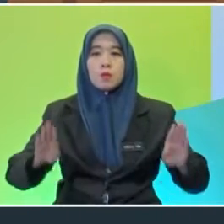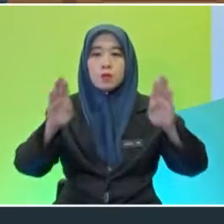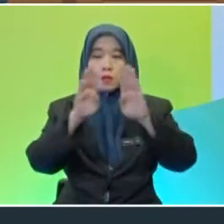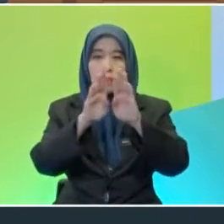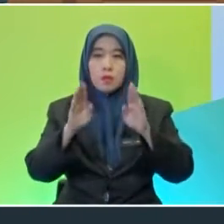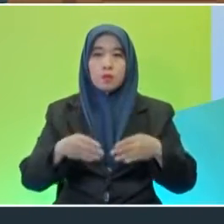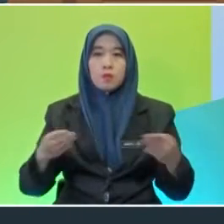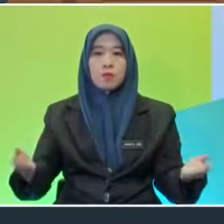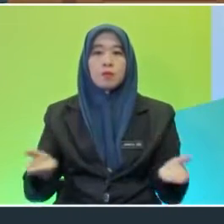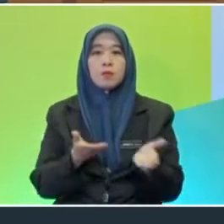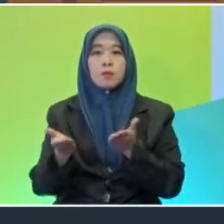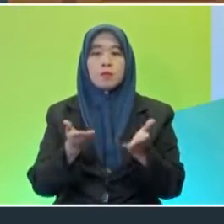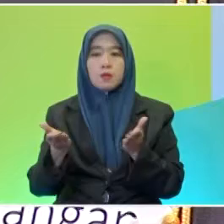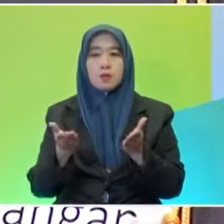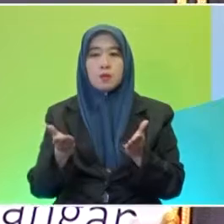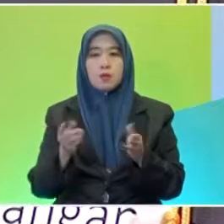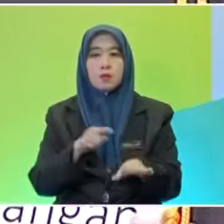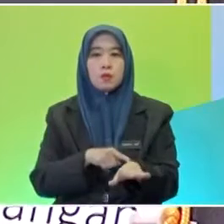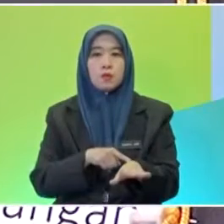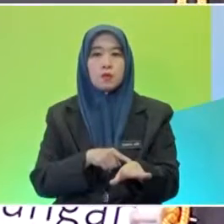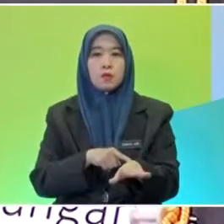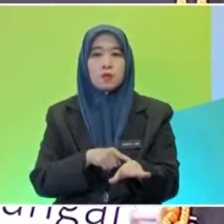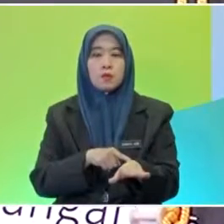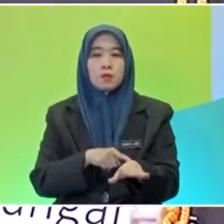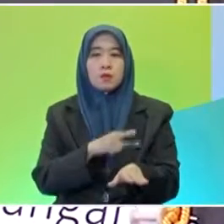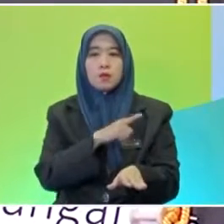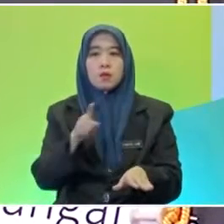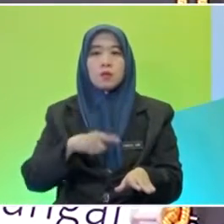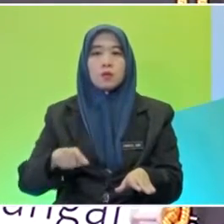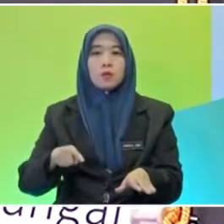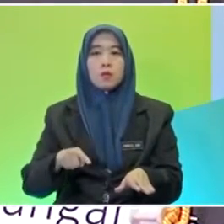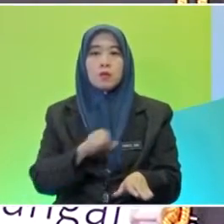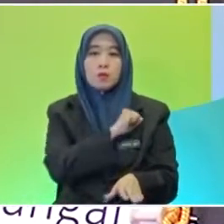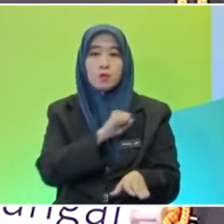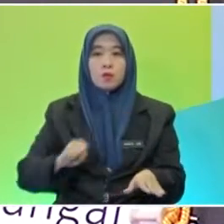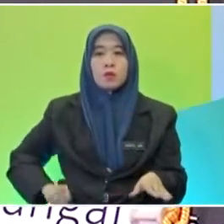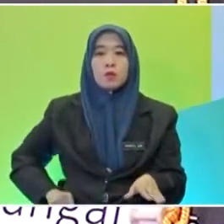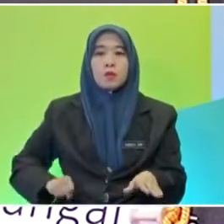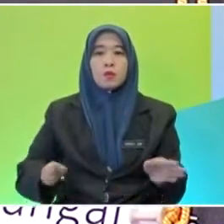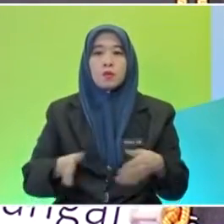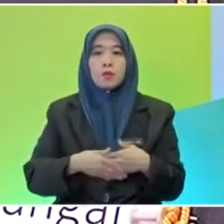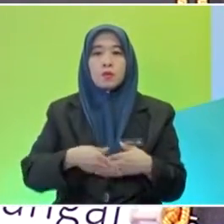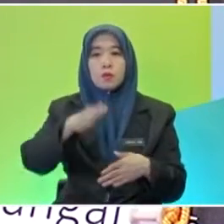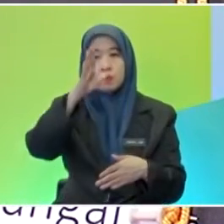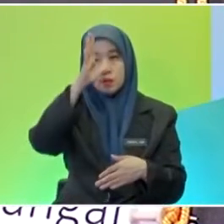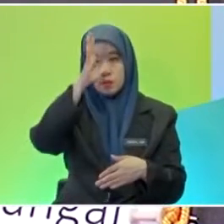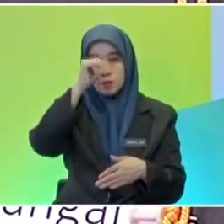pada zaman Kesultanan Melayu pada masa kini